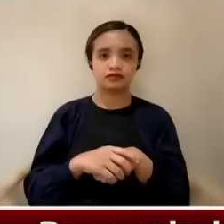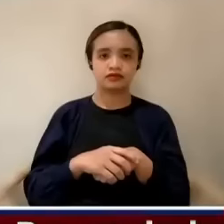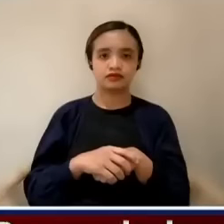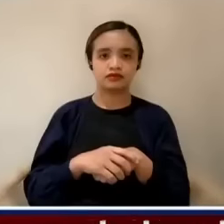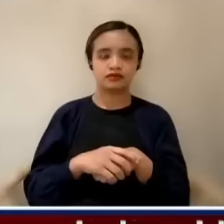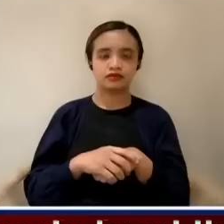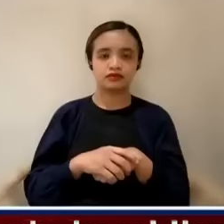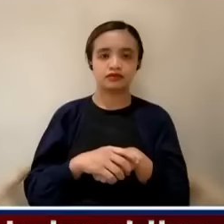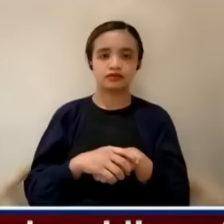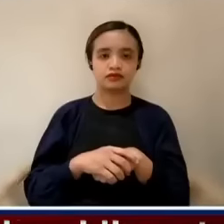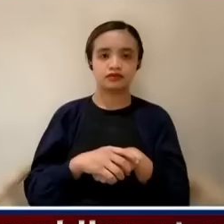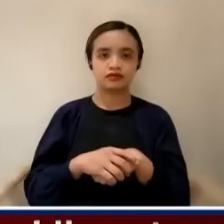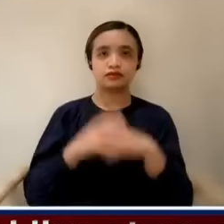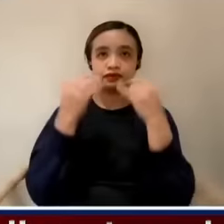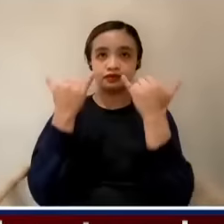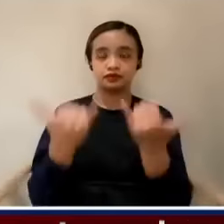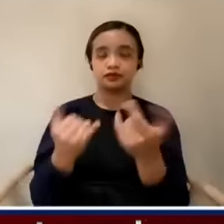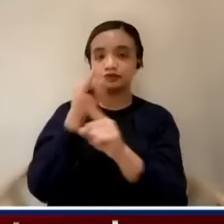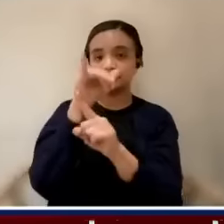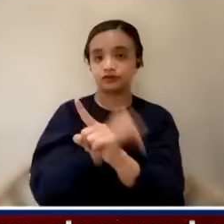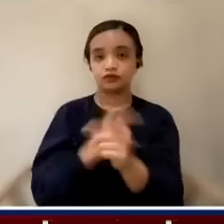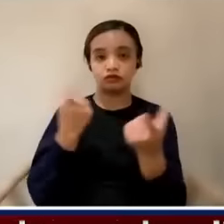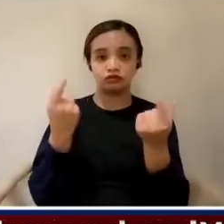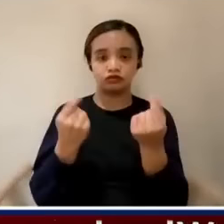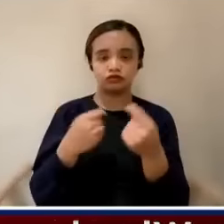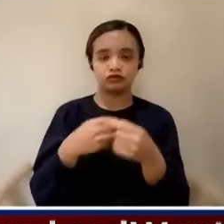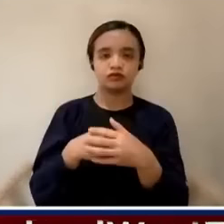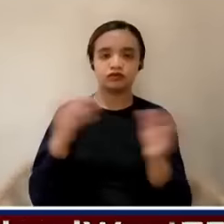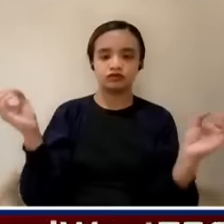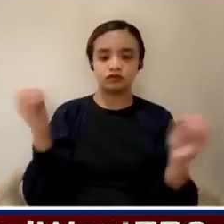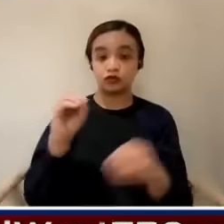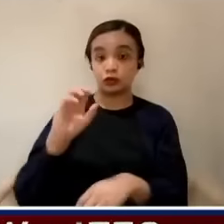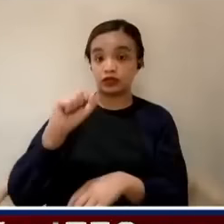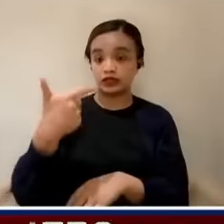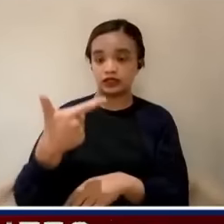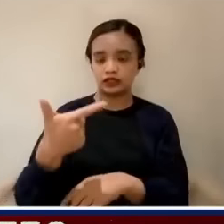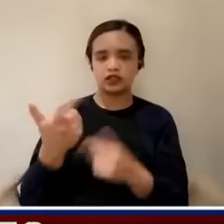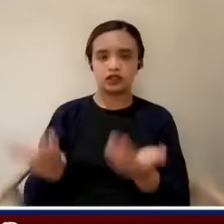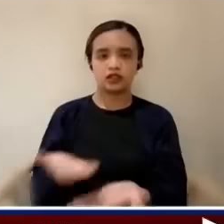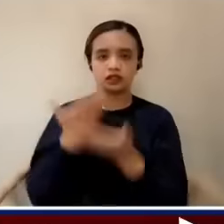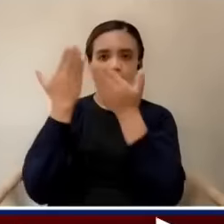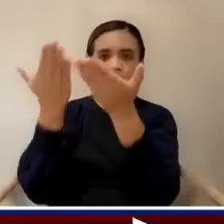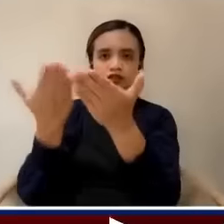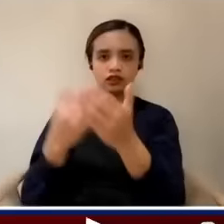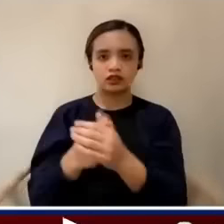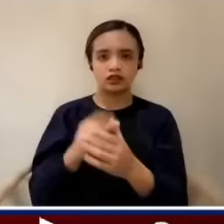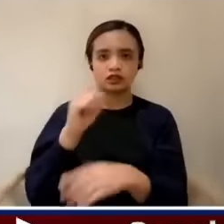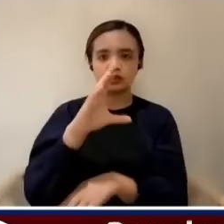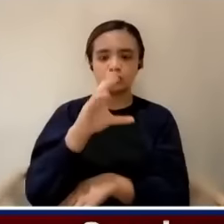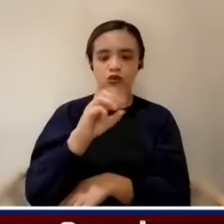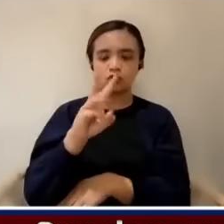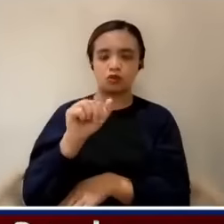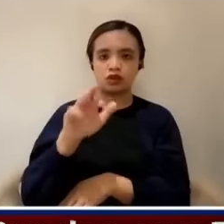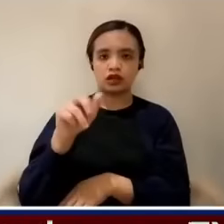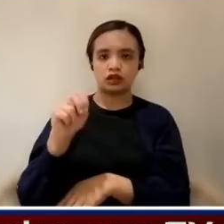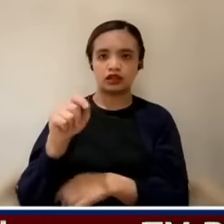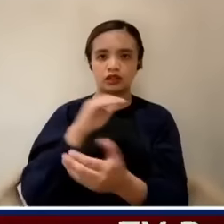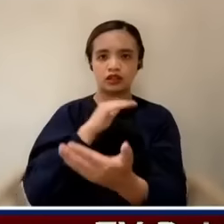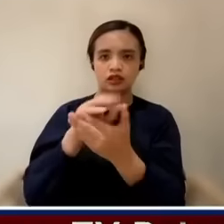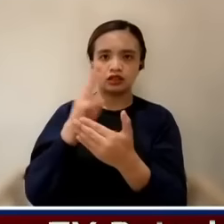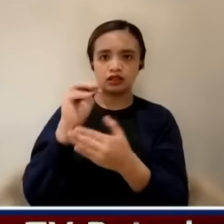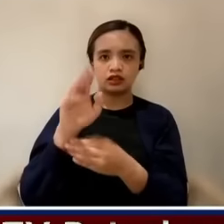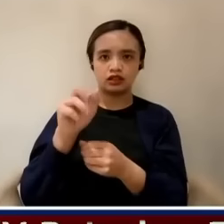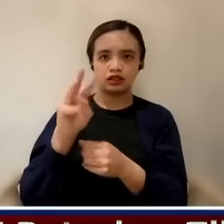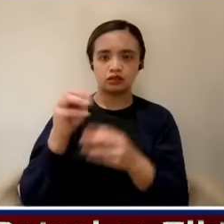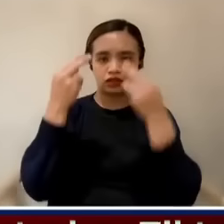Ngayong Hulyo, nakatakdang ihain ng Office of the Solicitor General ang co-warranto petition laban kay Bamban Tarlac Mayor Alice Go.